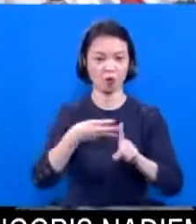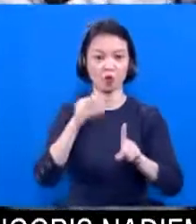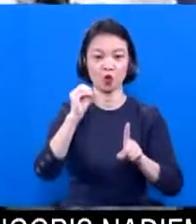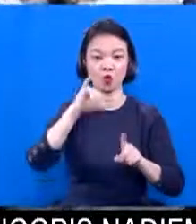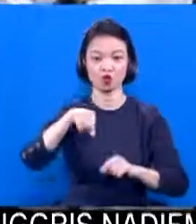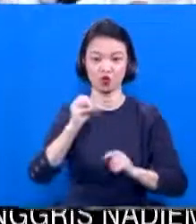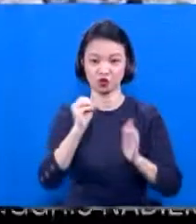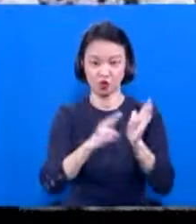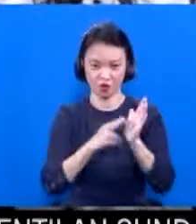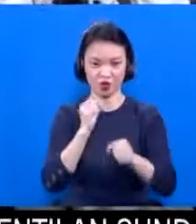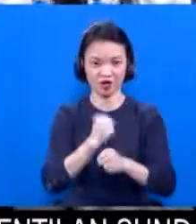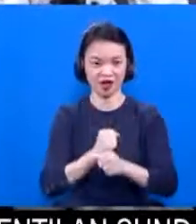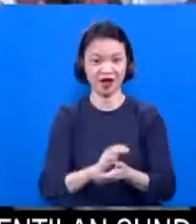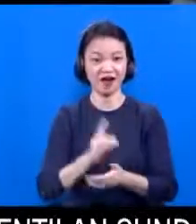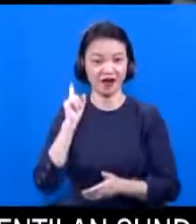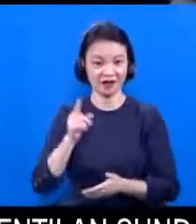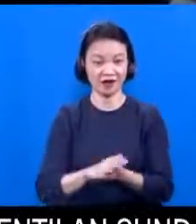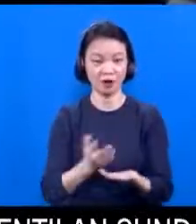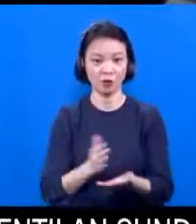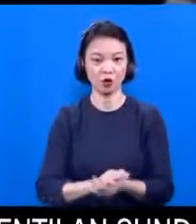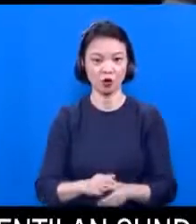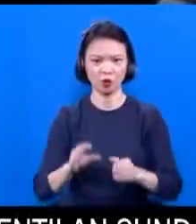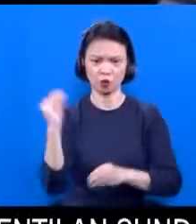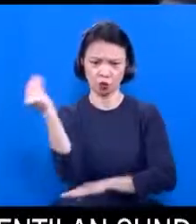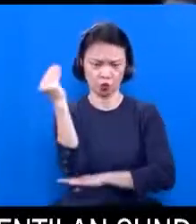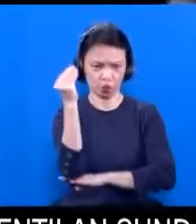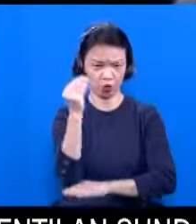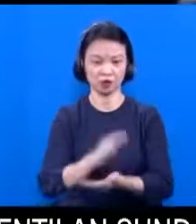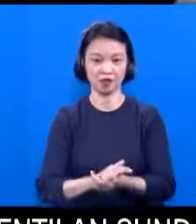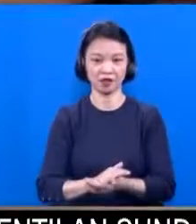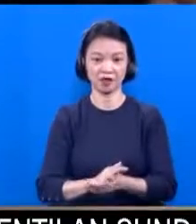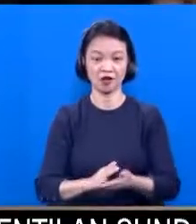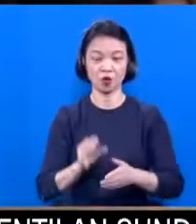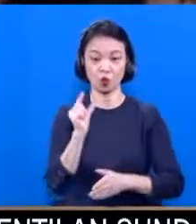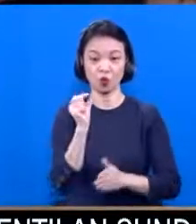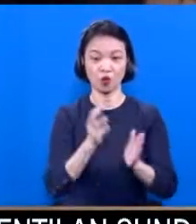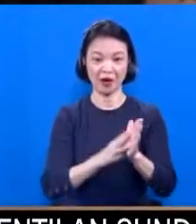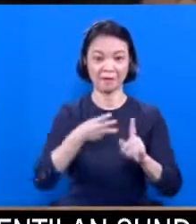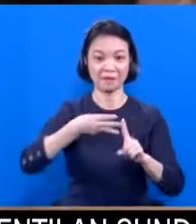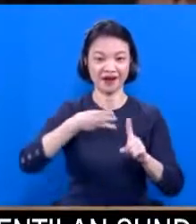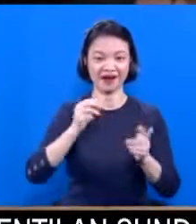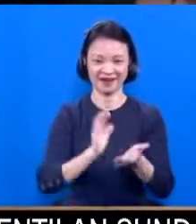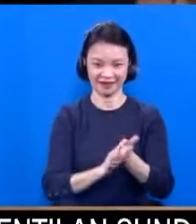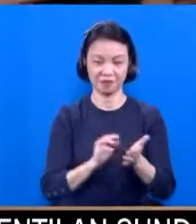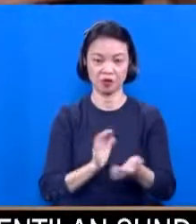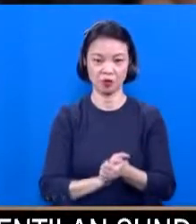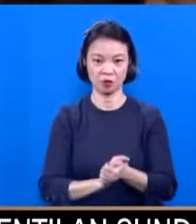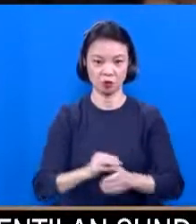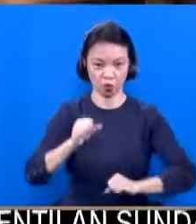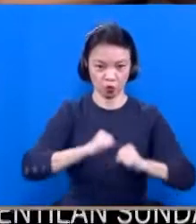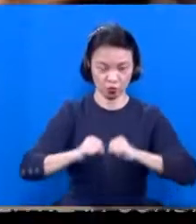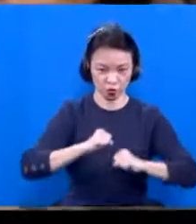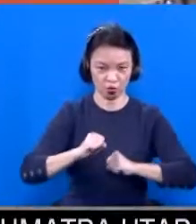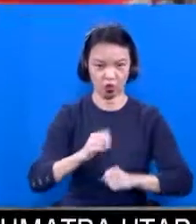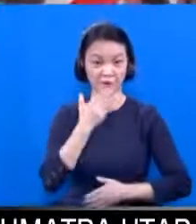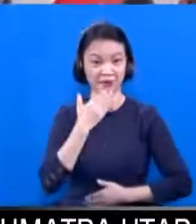wisata dengan mengunjungi UMKM produk kuliner tradisional. Wisata UMKM di Desa Bojong ini dikelola oleh badan usaha milik